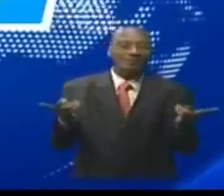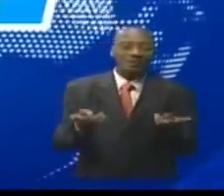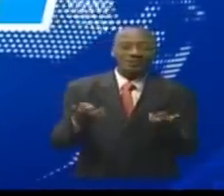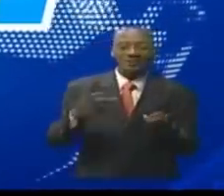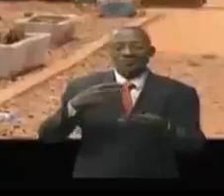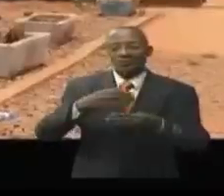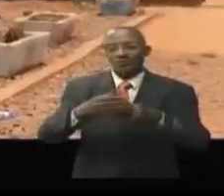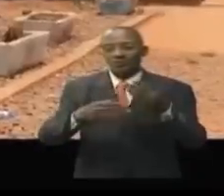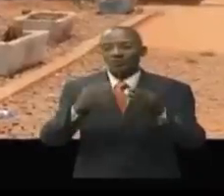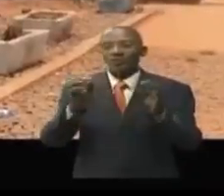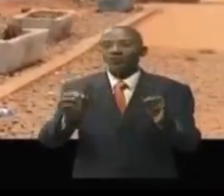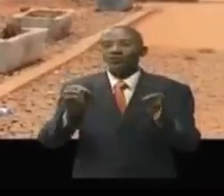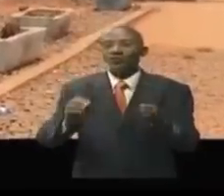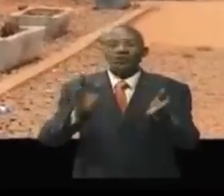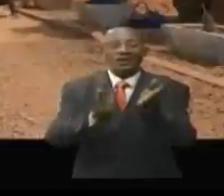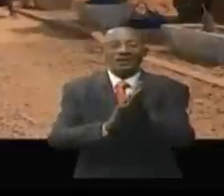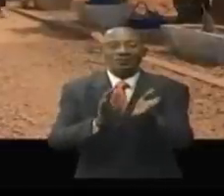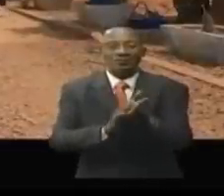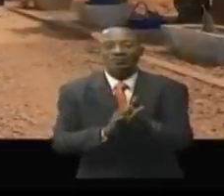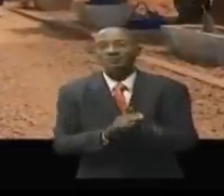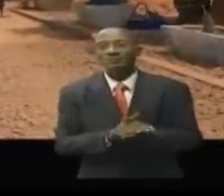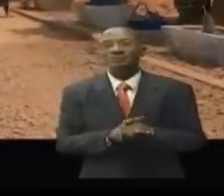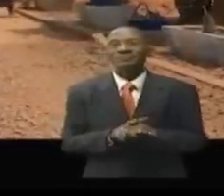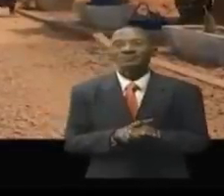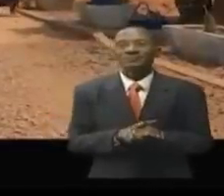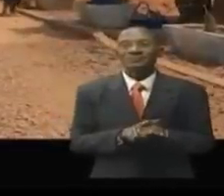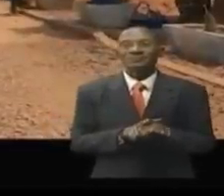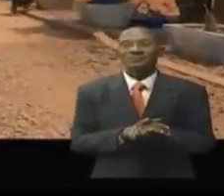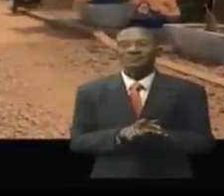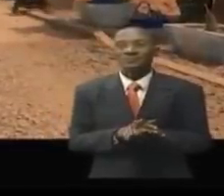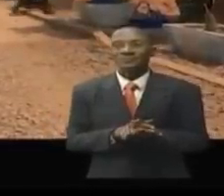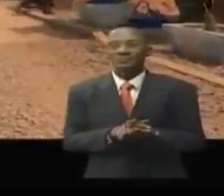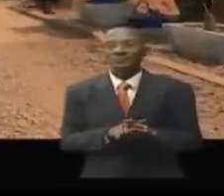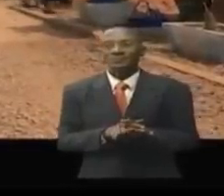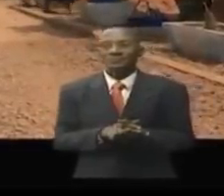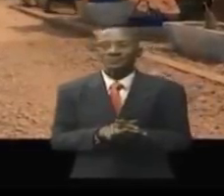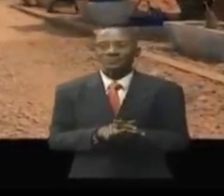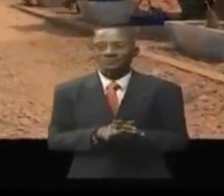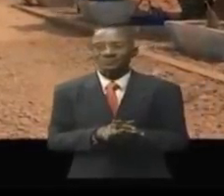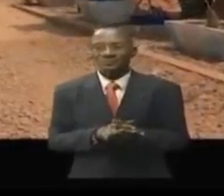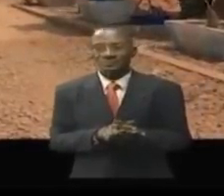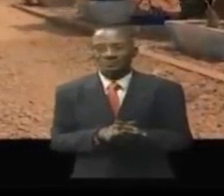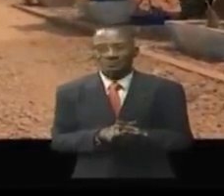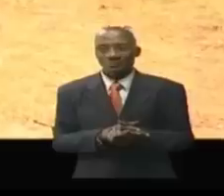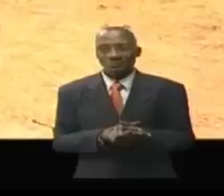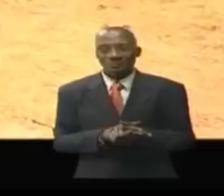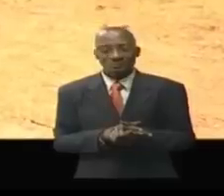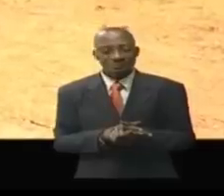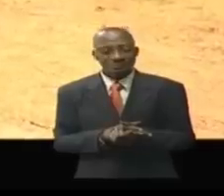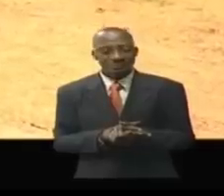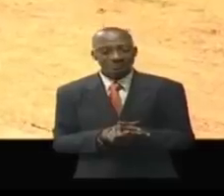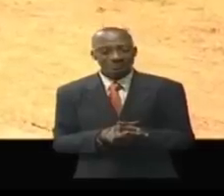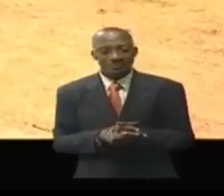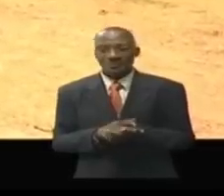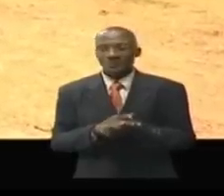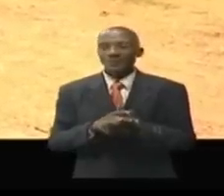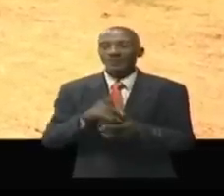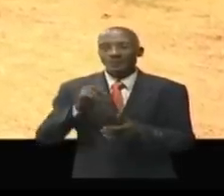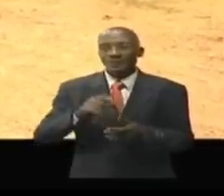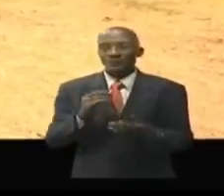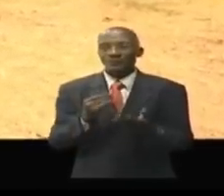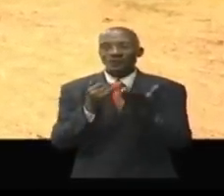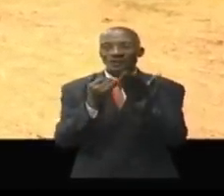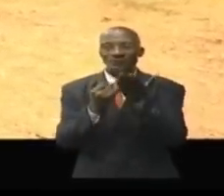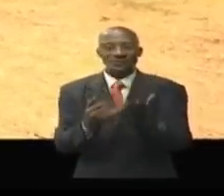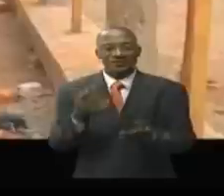Ndeke. Seulement à la maximisation de recettes, mais aussi au développement économique du pays. La